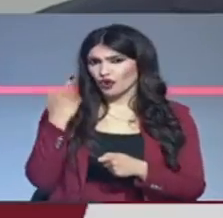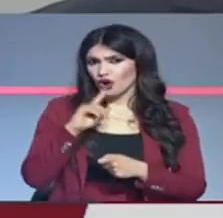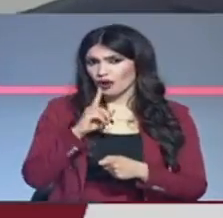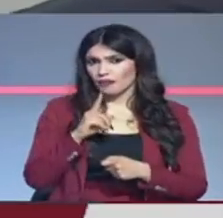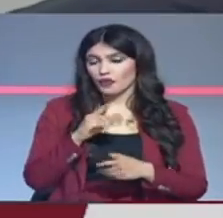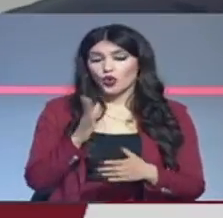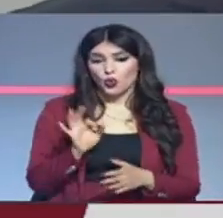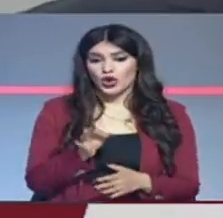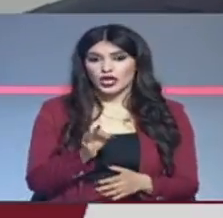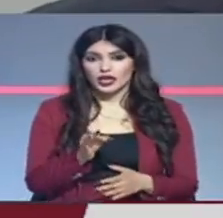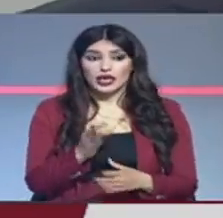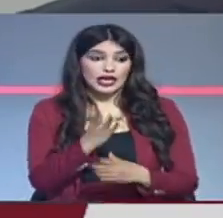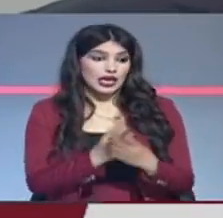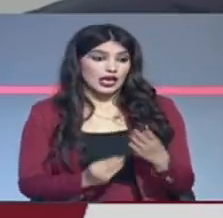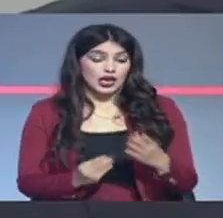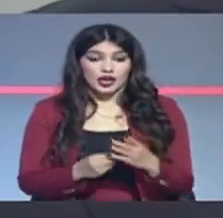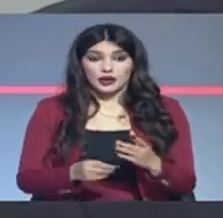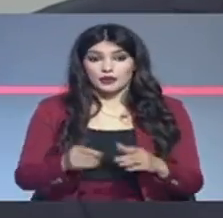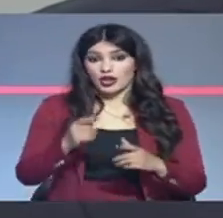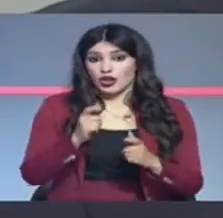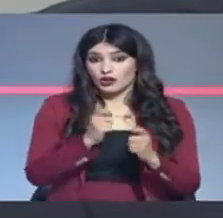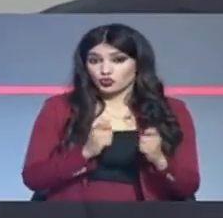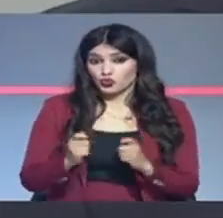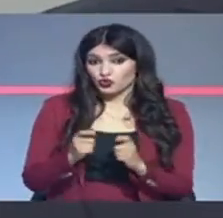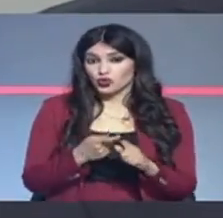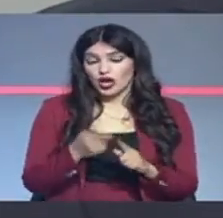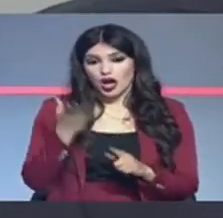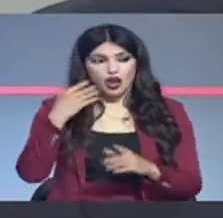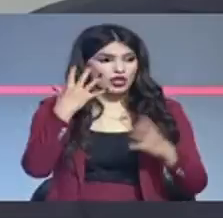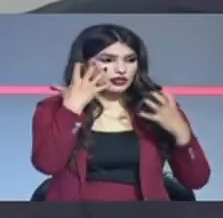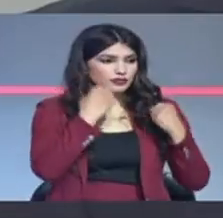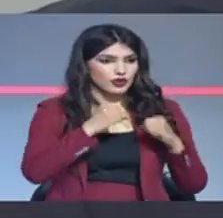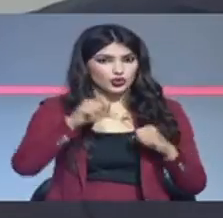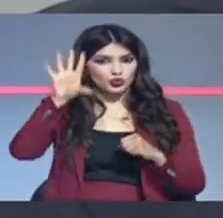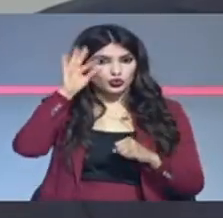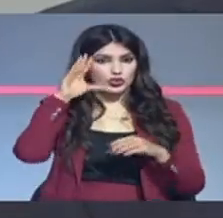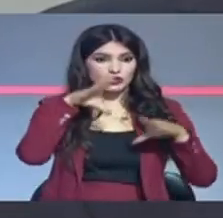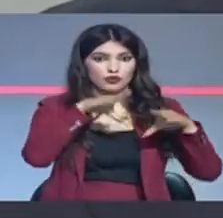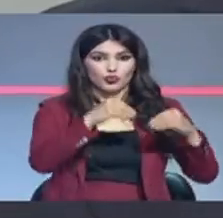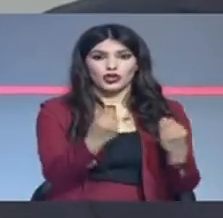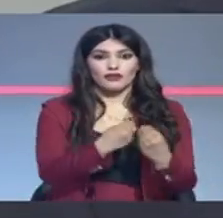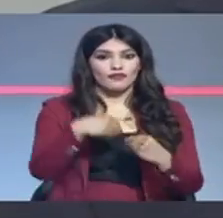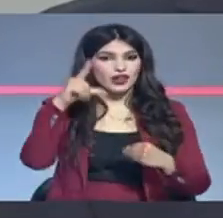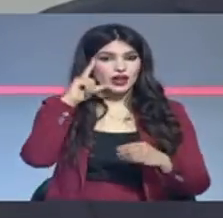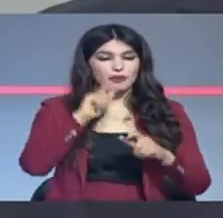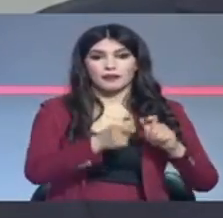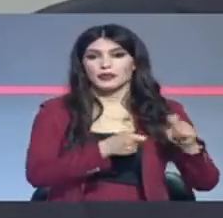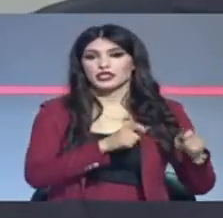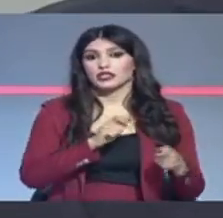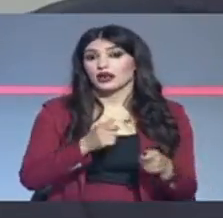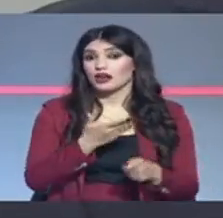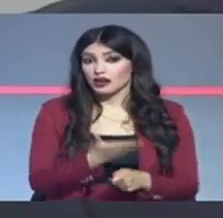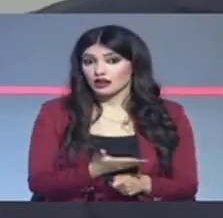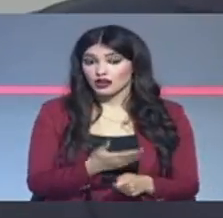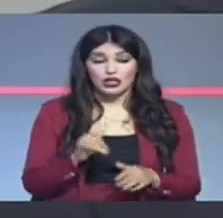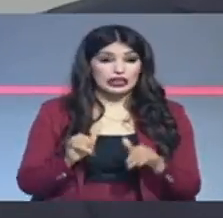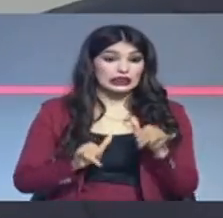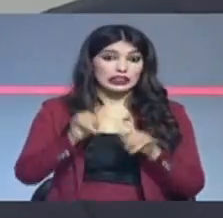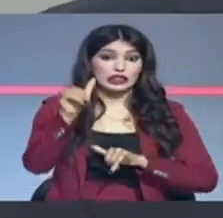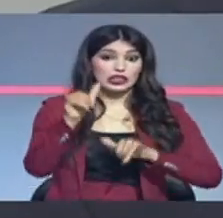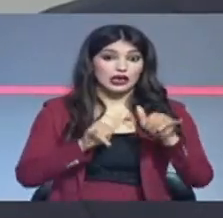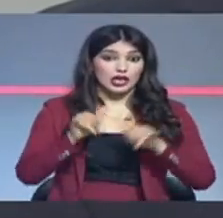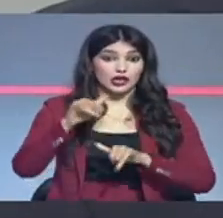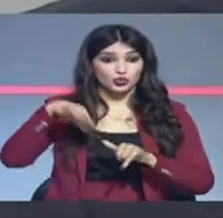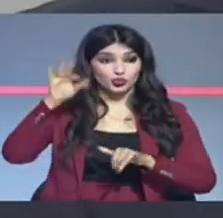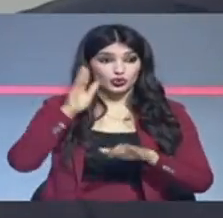الحضور السياسي في سفارتنا كانت فكره الممثله نيابيه كان فيش موجوده الطياره انا ما كانشي